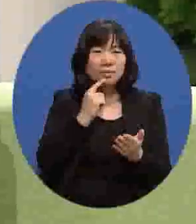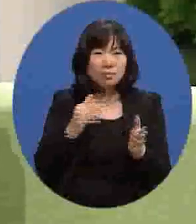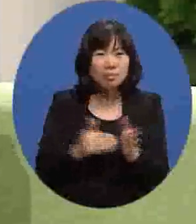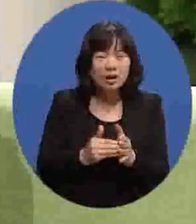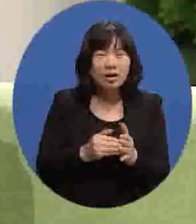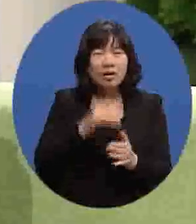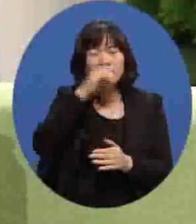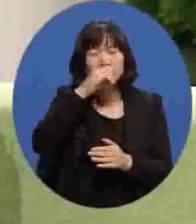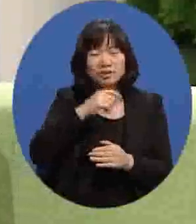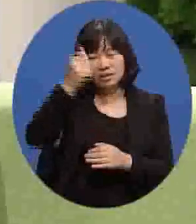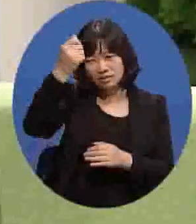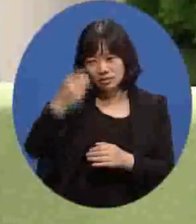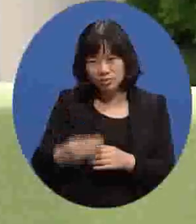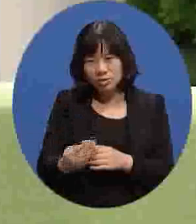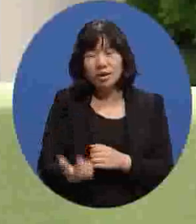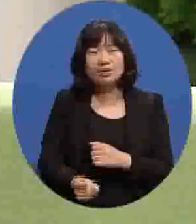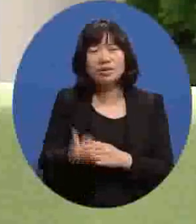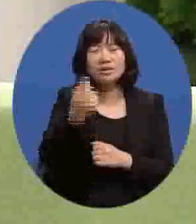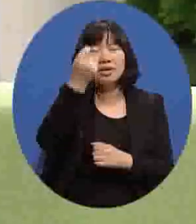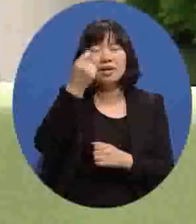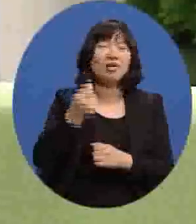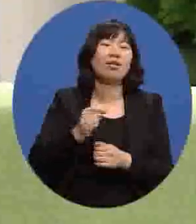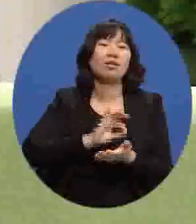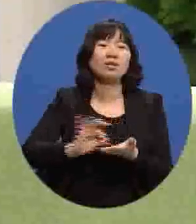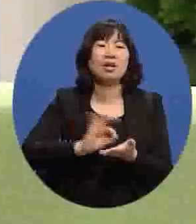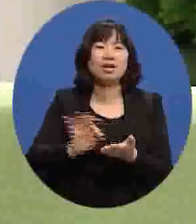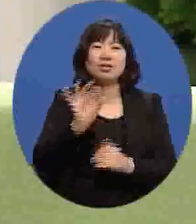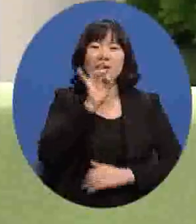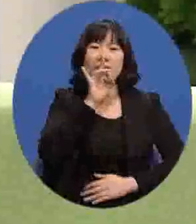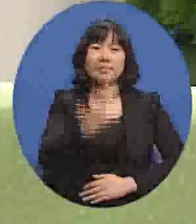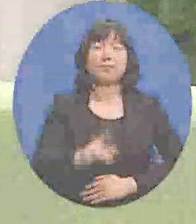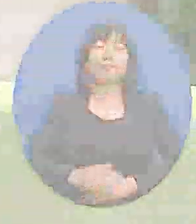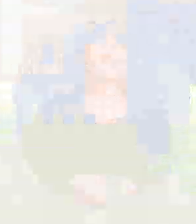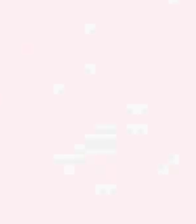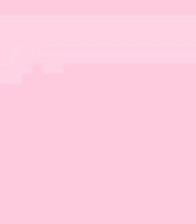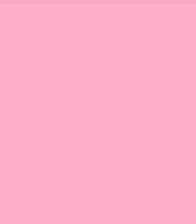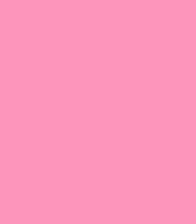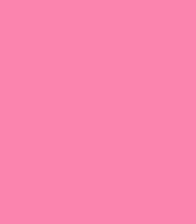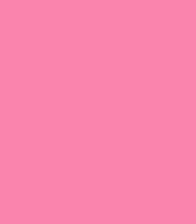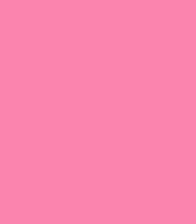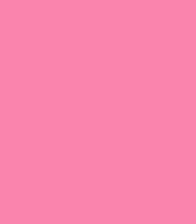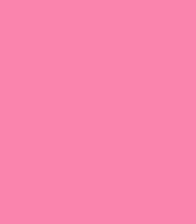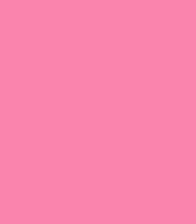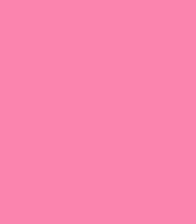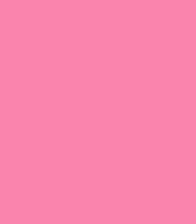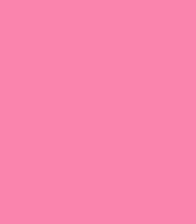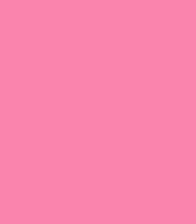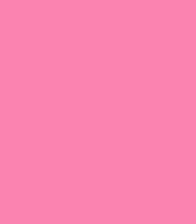그냥 수시로 즉각적으로 즉흥적으로 사용하시면 또 안 되세요.